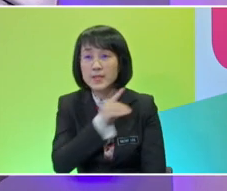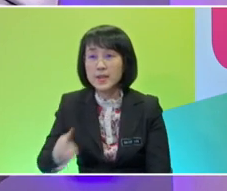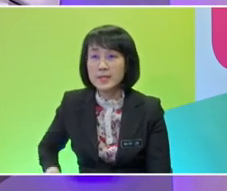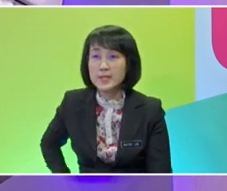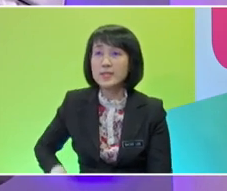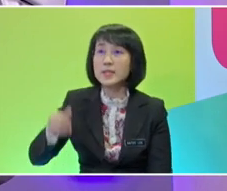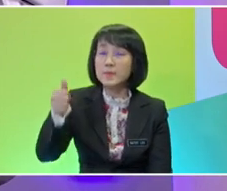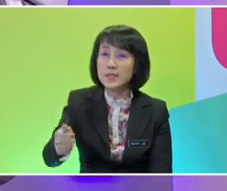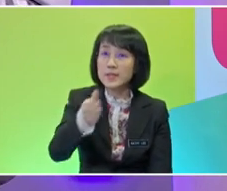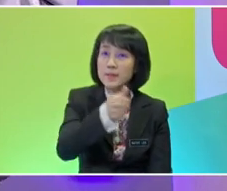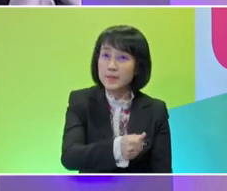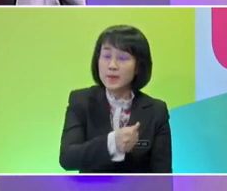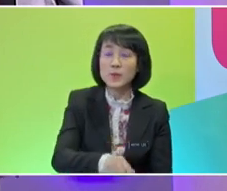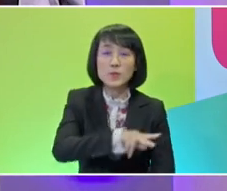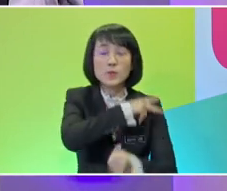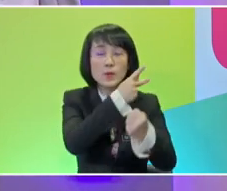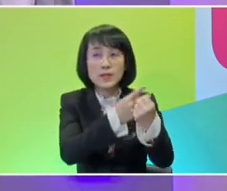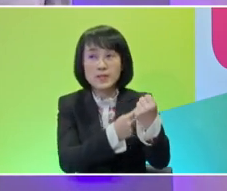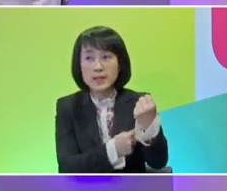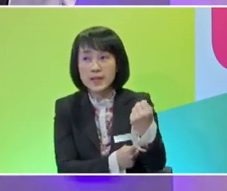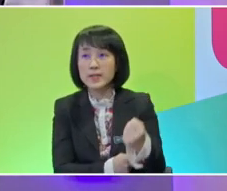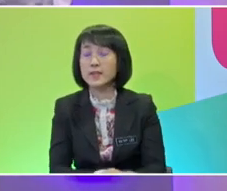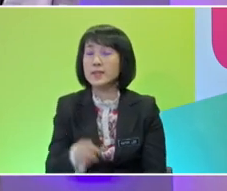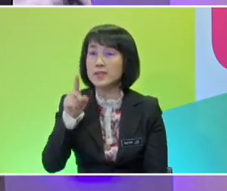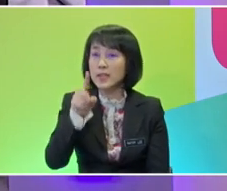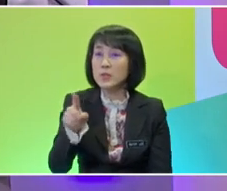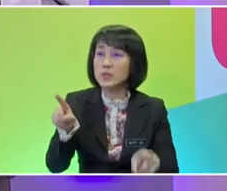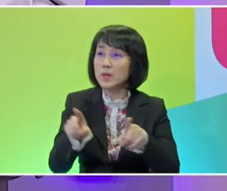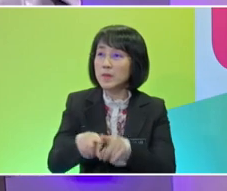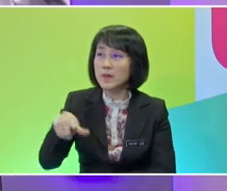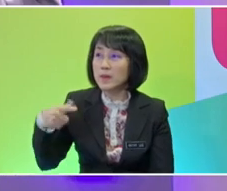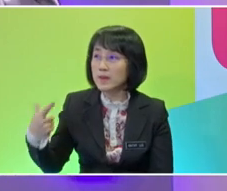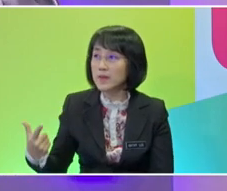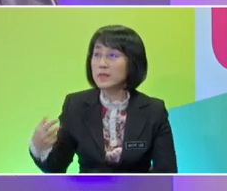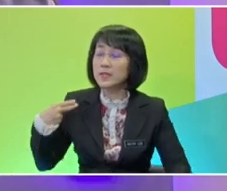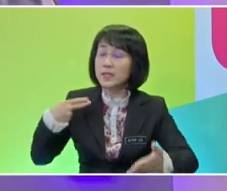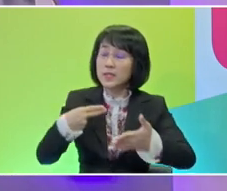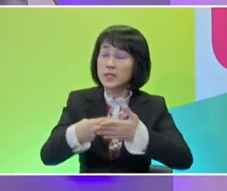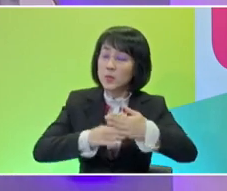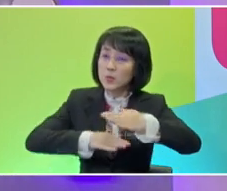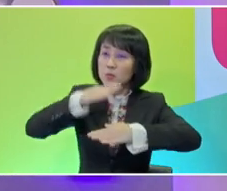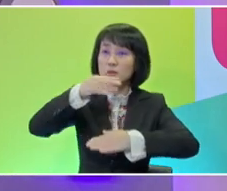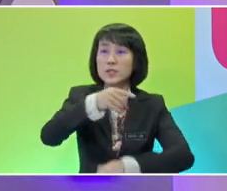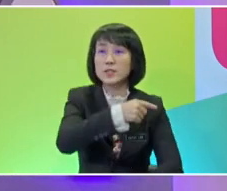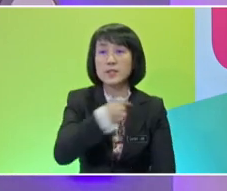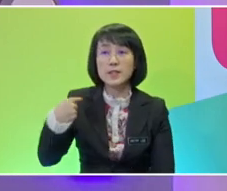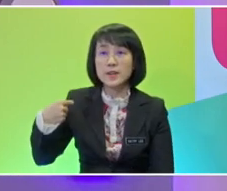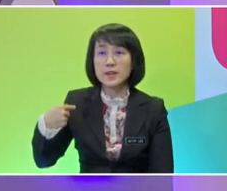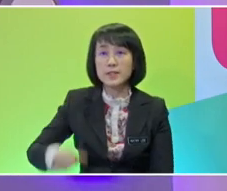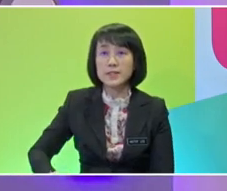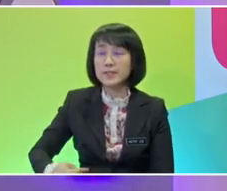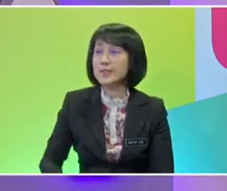untuk menguasai antara satu sama lain sehingga wujudnya negara eh jadi